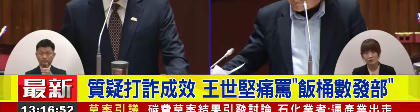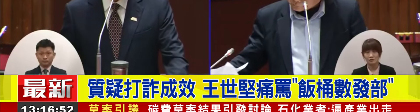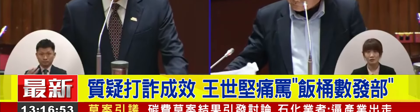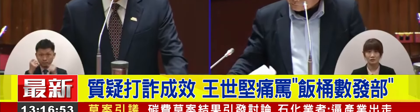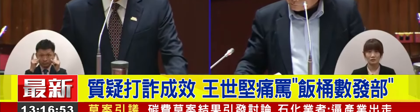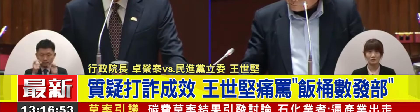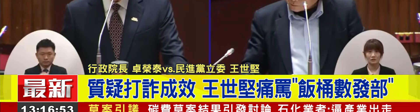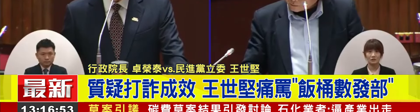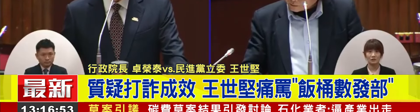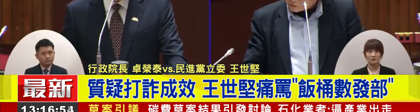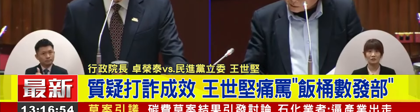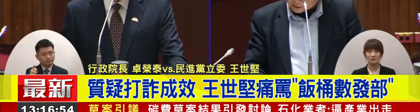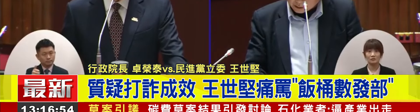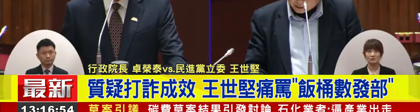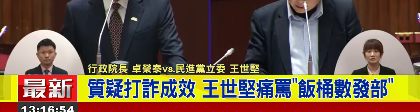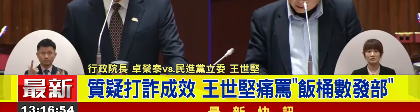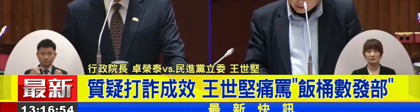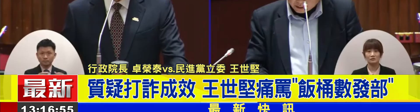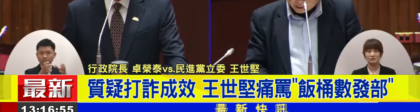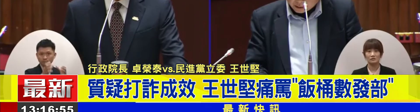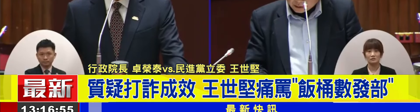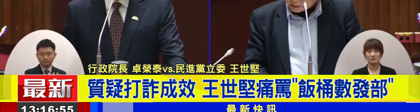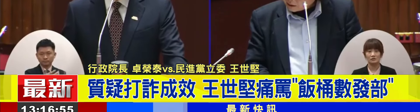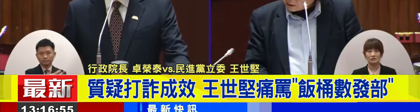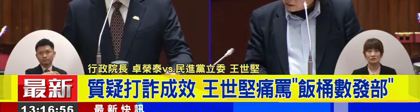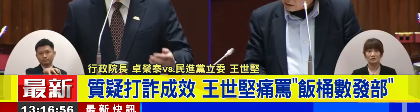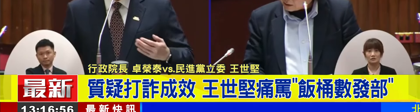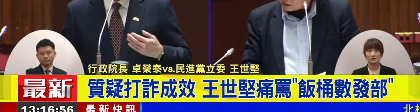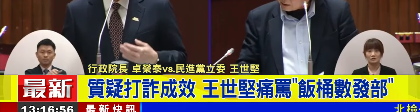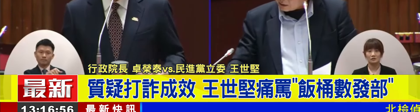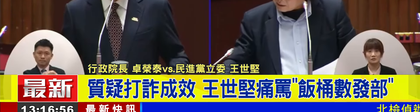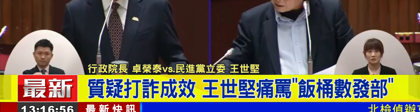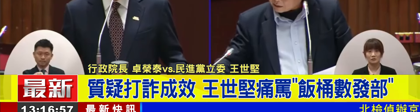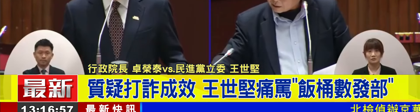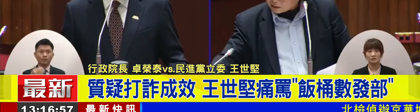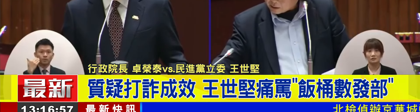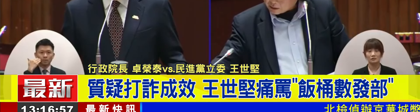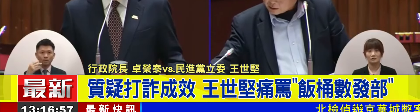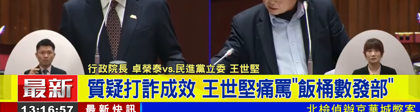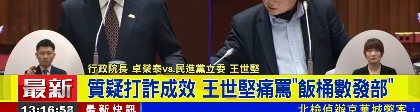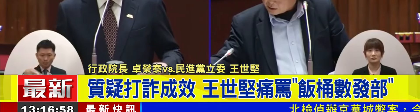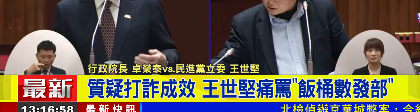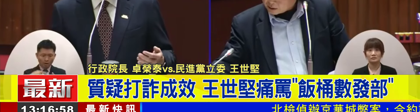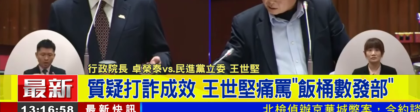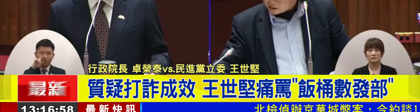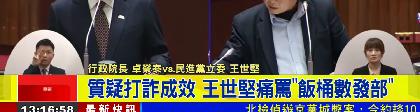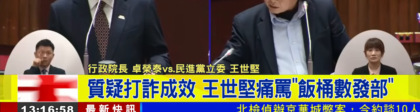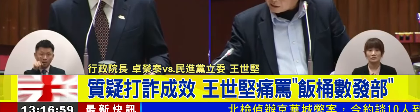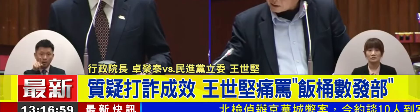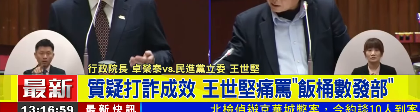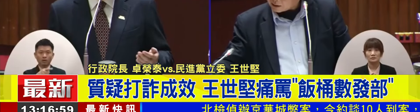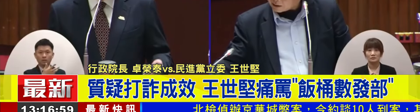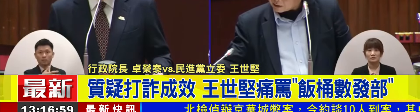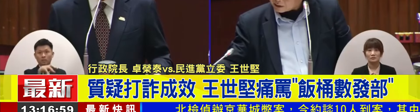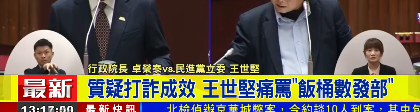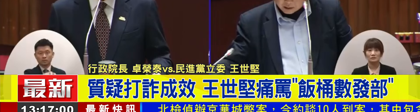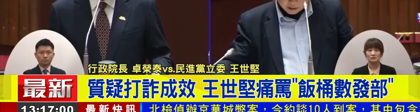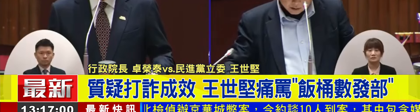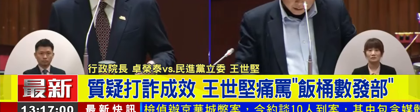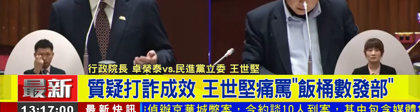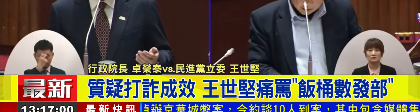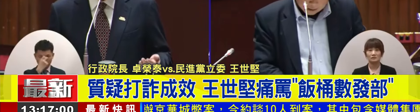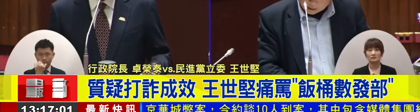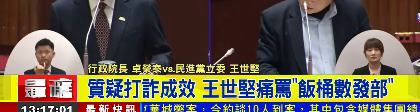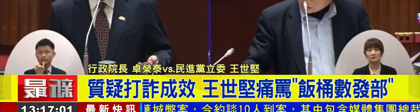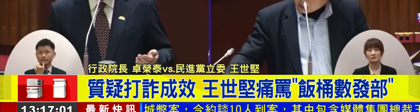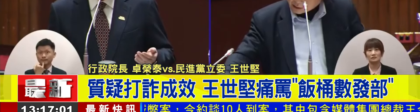醒。他本来是要设立一个平台，让所有受到这种错误讯息的人可以在平台上去查询。